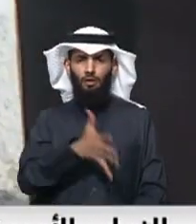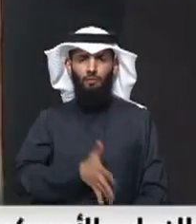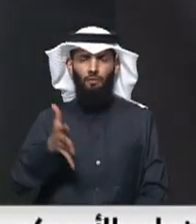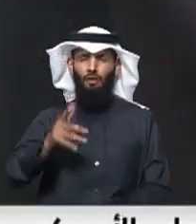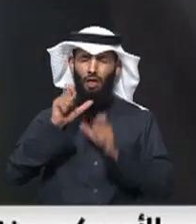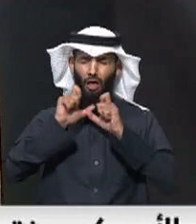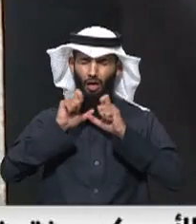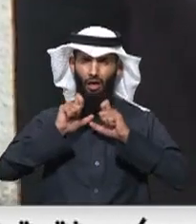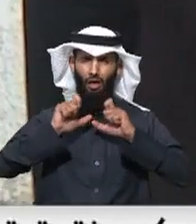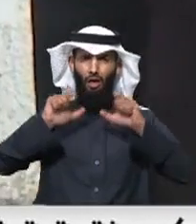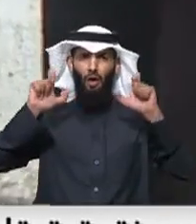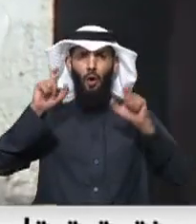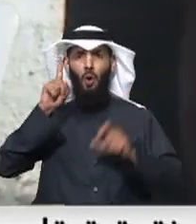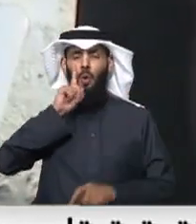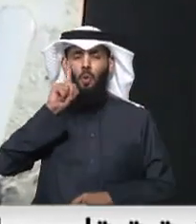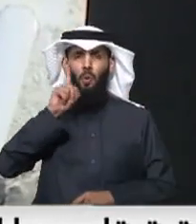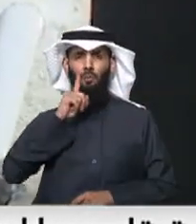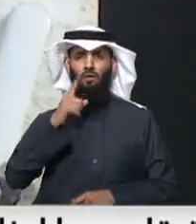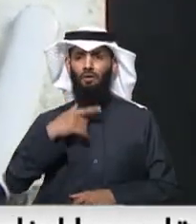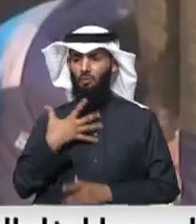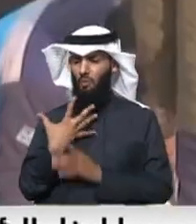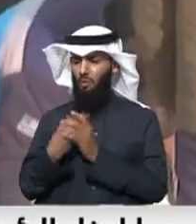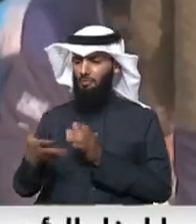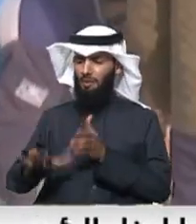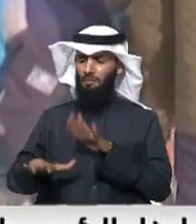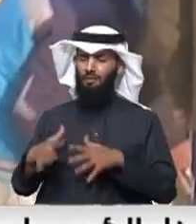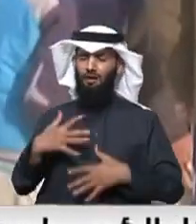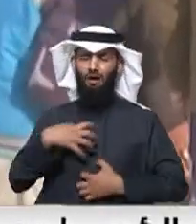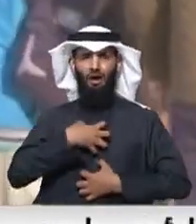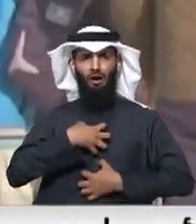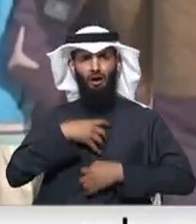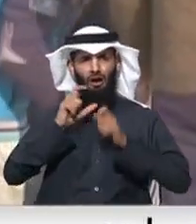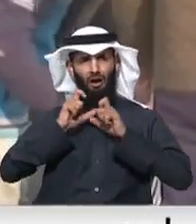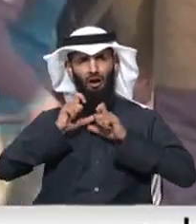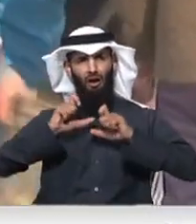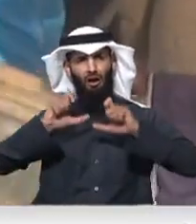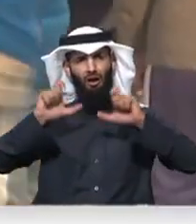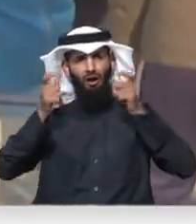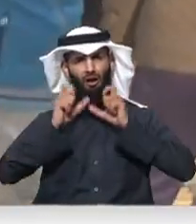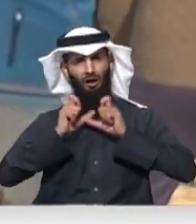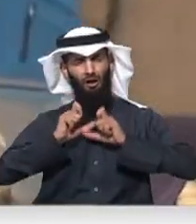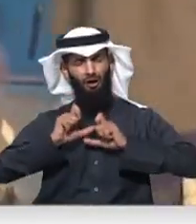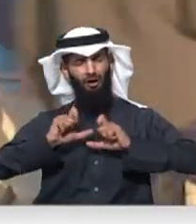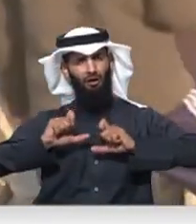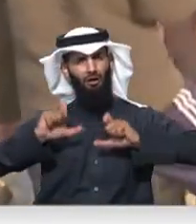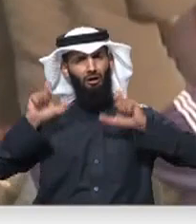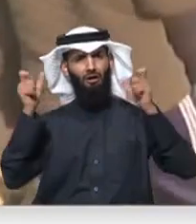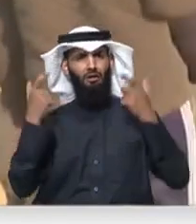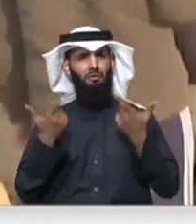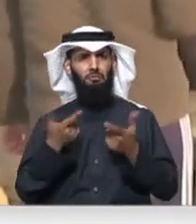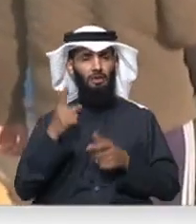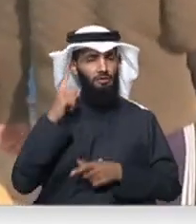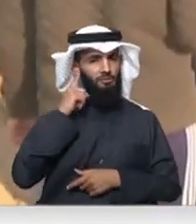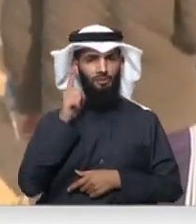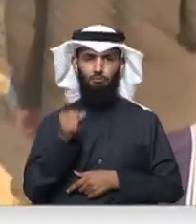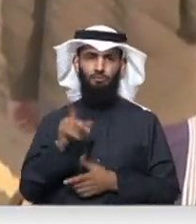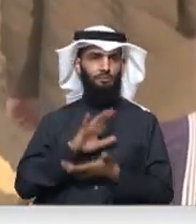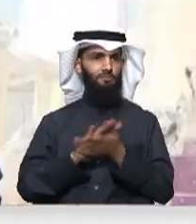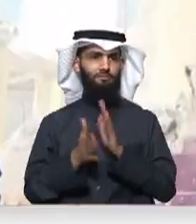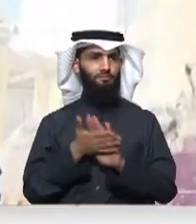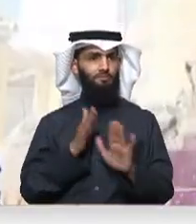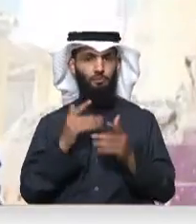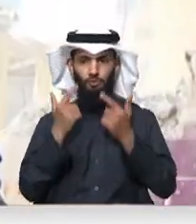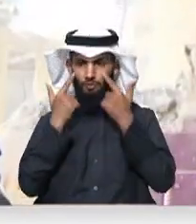المصابين ونحيب الأمهات الثكالى وأنين الجرحى، كلها باتت هي كل ما نسمعه فقط هنا